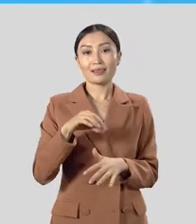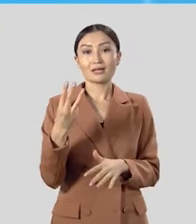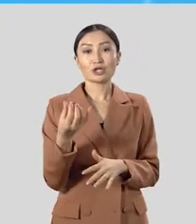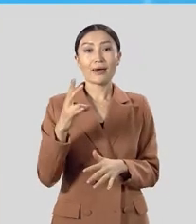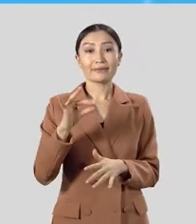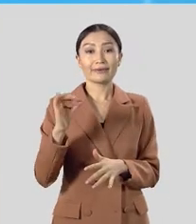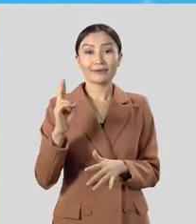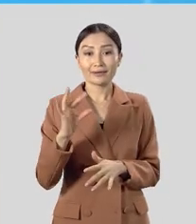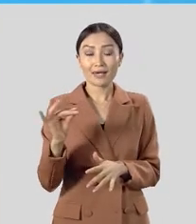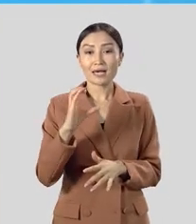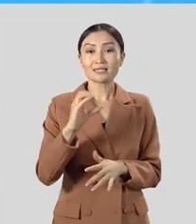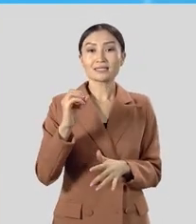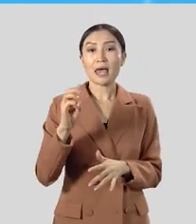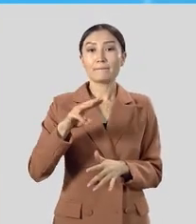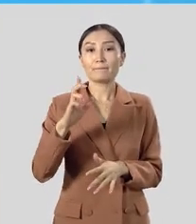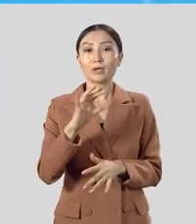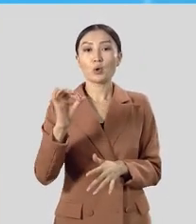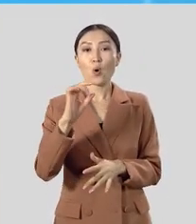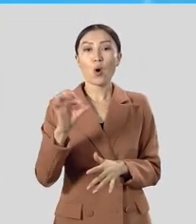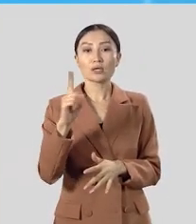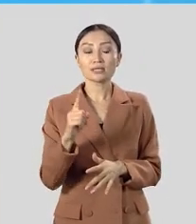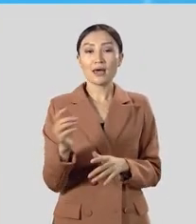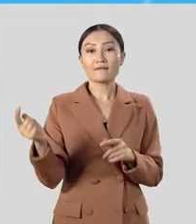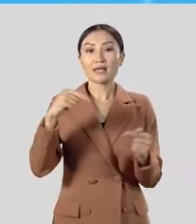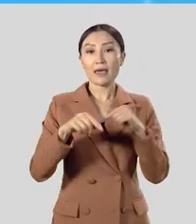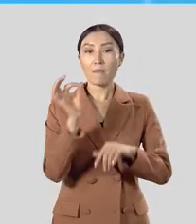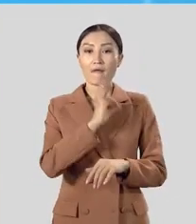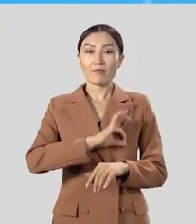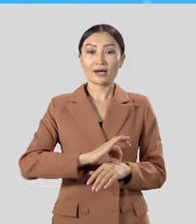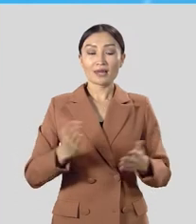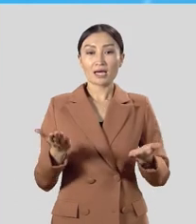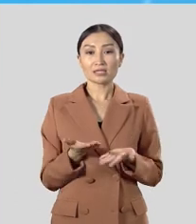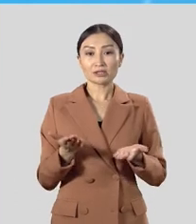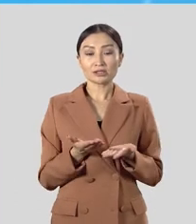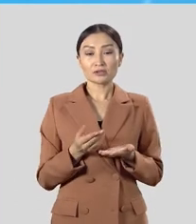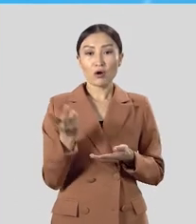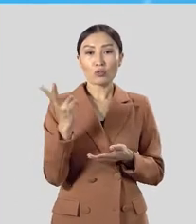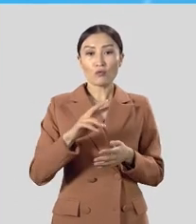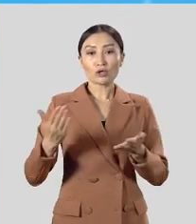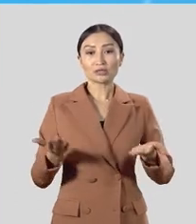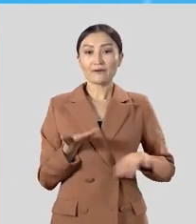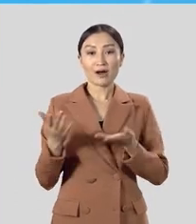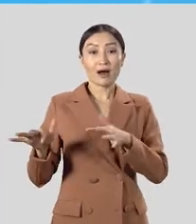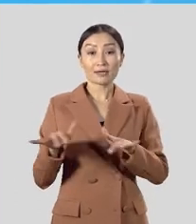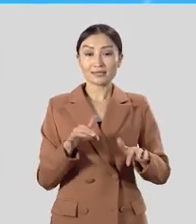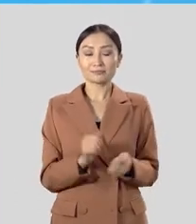лишайники. Симбиоз – это взаимовыгодное сожительство двух живых организмов.